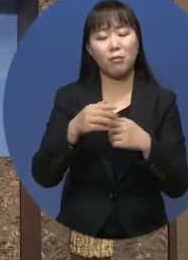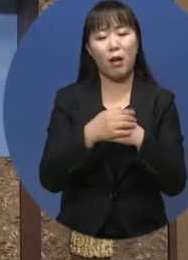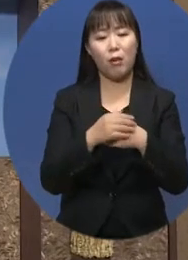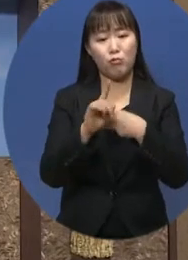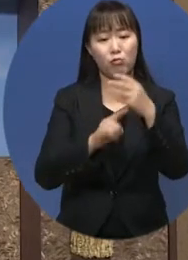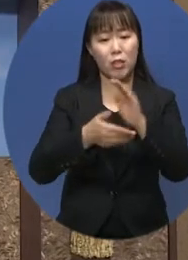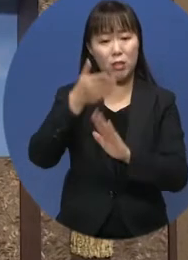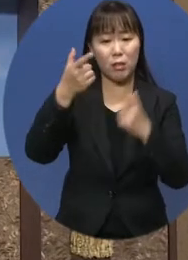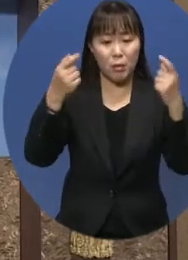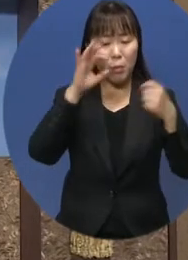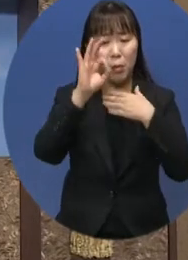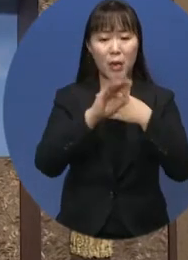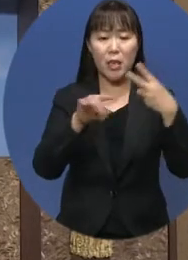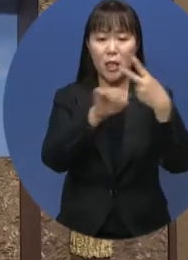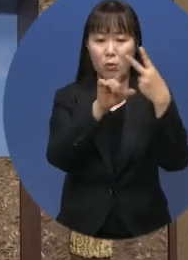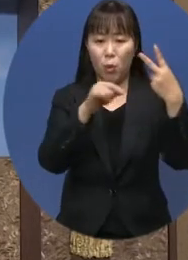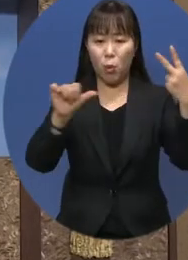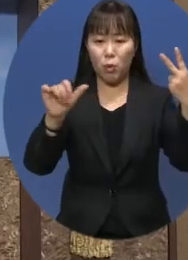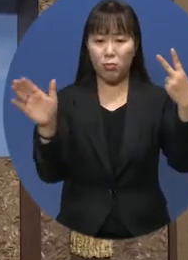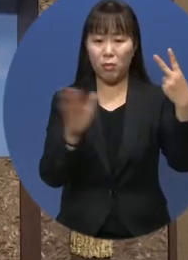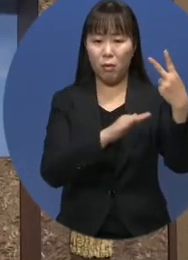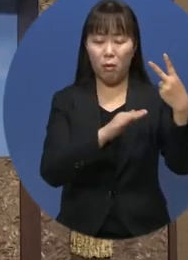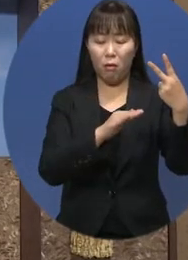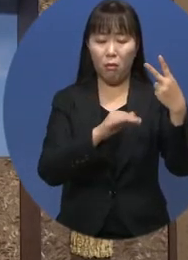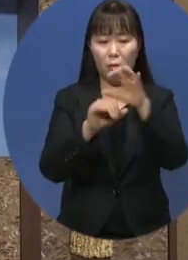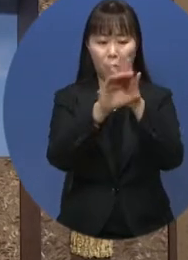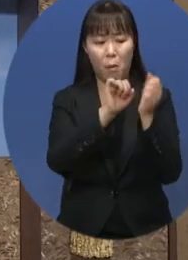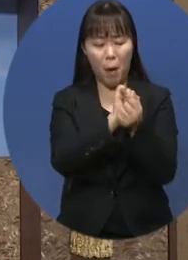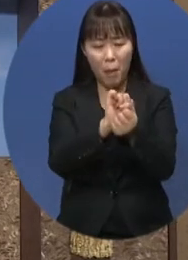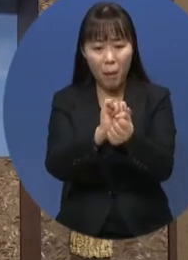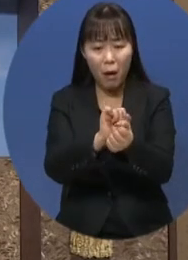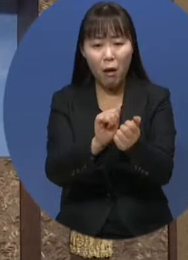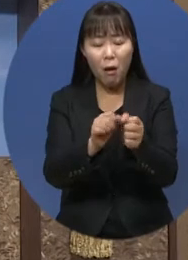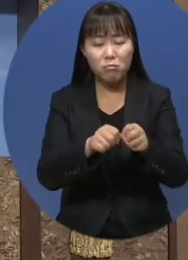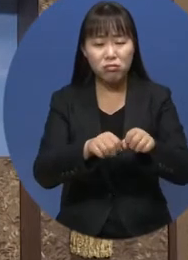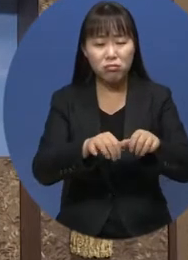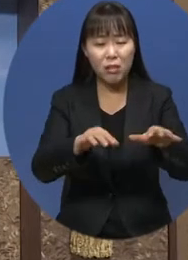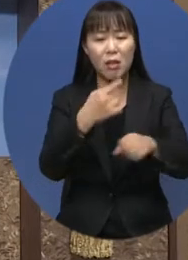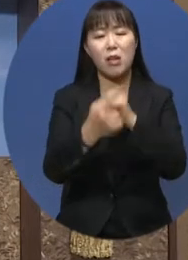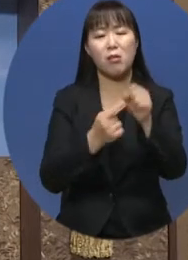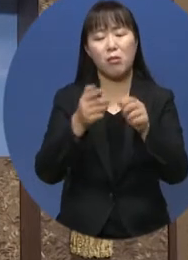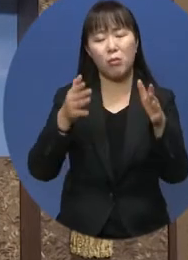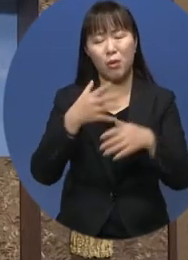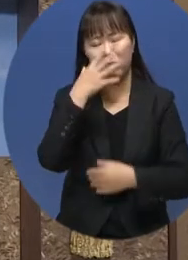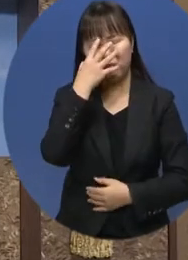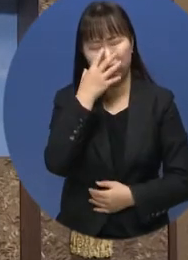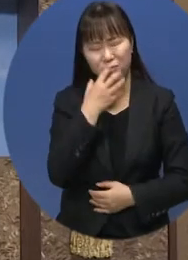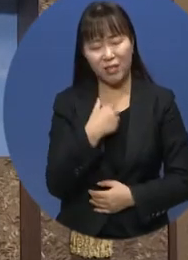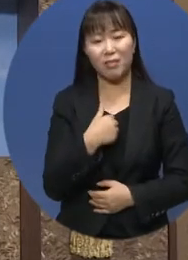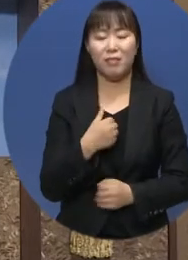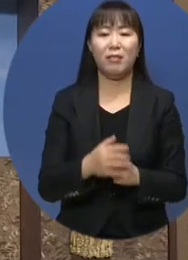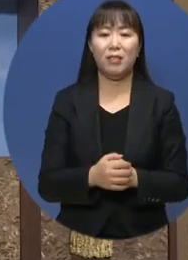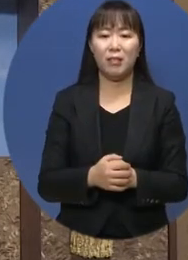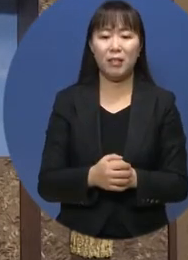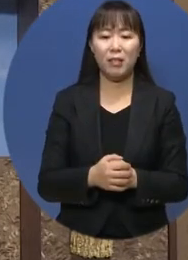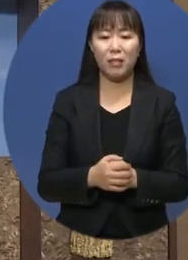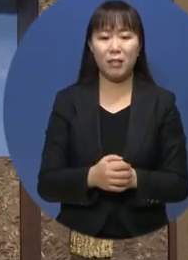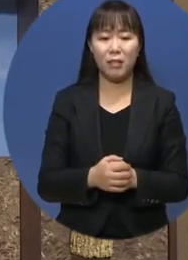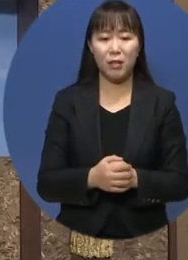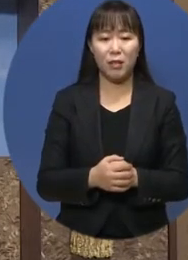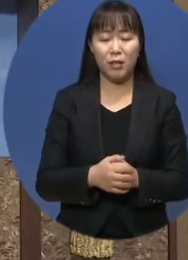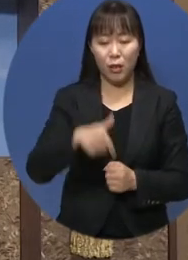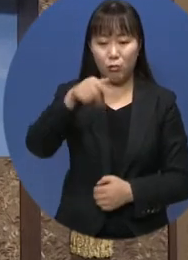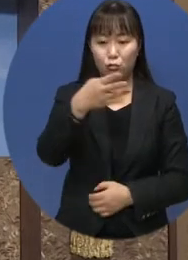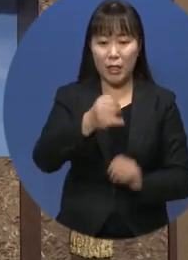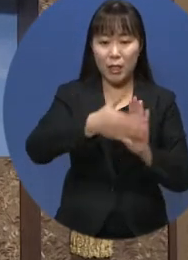경우는 이 올의 일부터 쿨 1 확진 다 가 나타나면서 사실 일 년 내내 우울해 씁니다 아마 구리지만